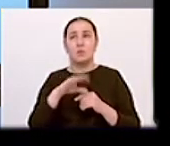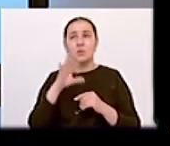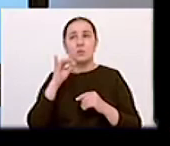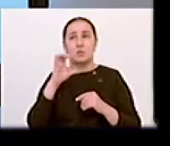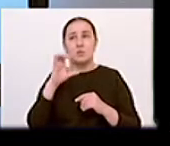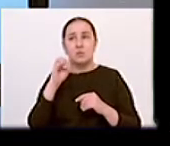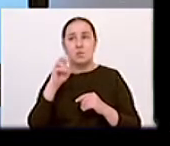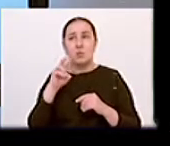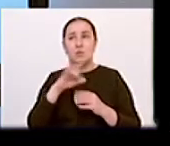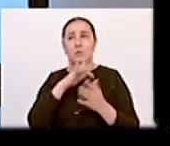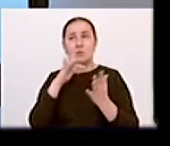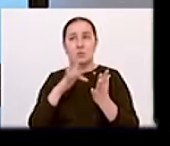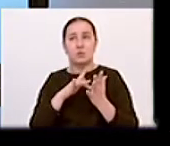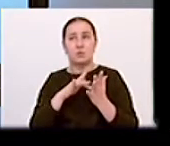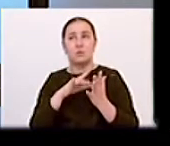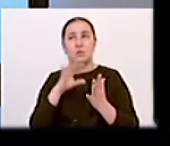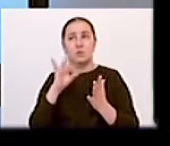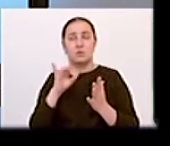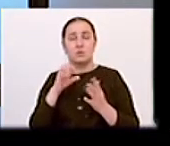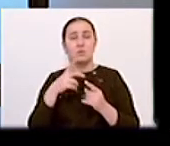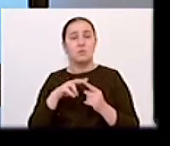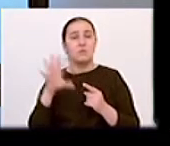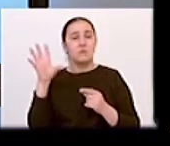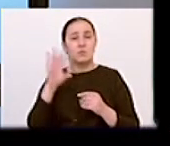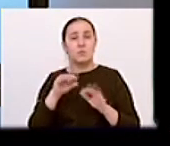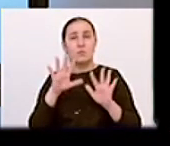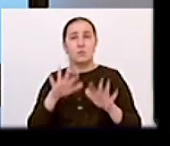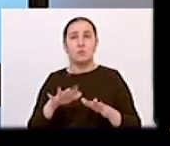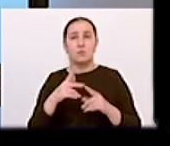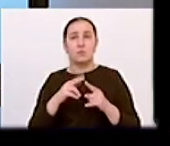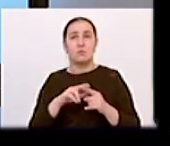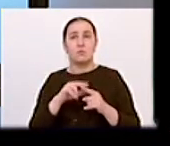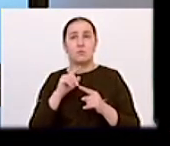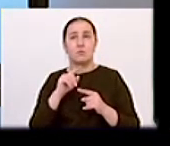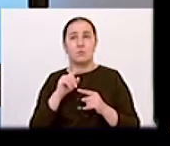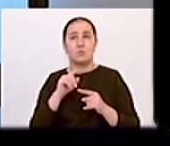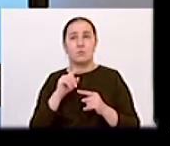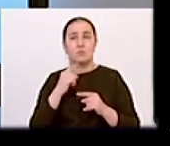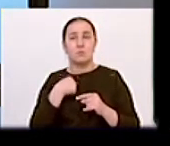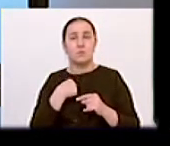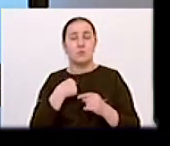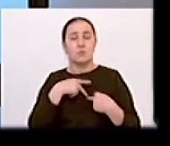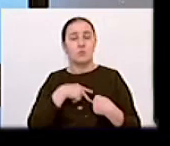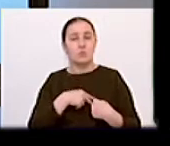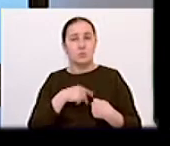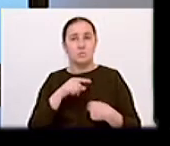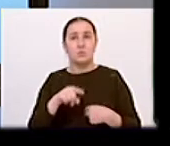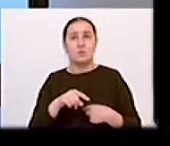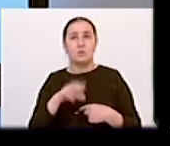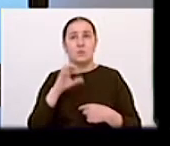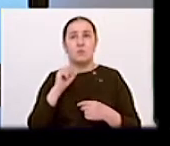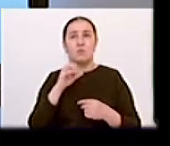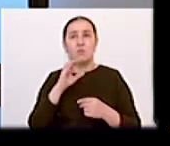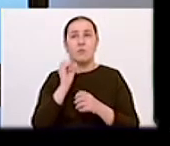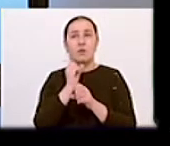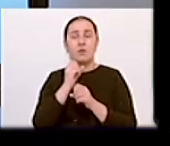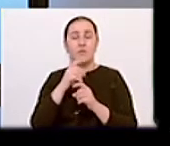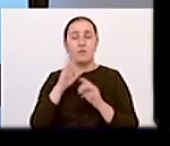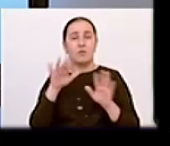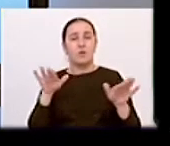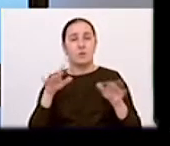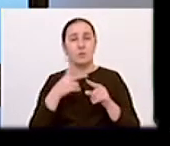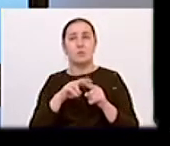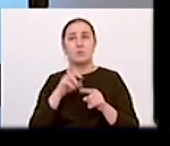села, города – все это места, где мы мирно трудимся. А воробьи тут